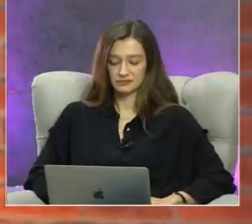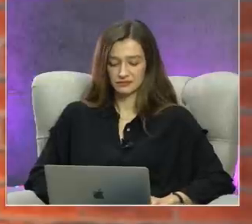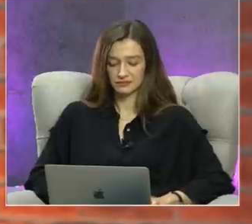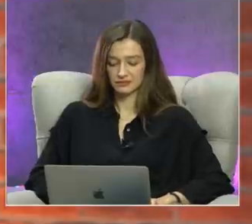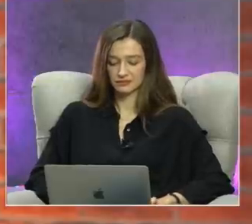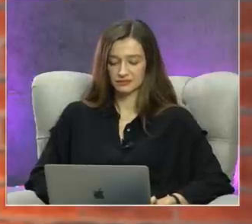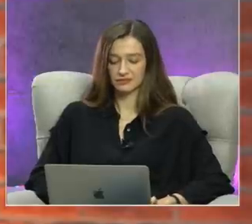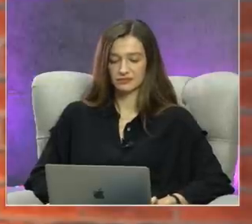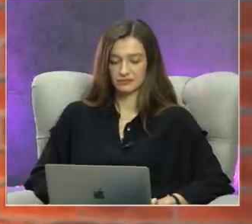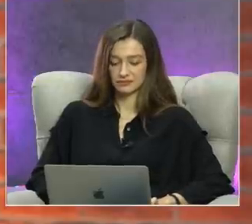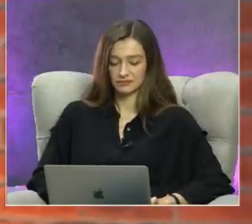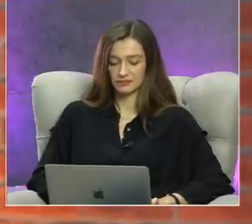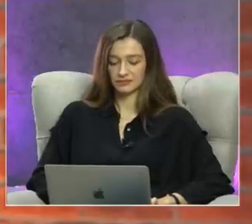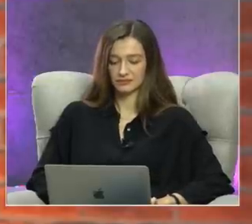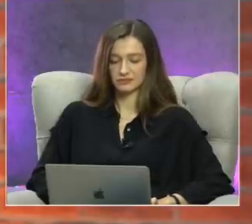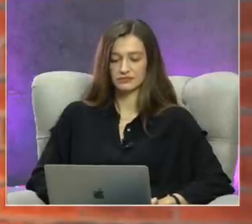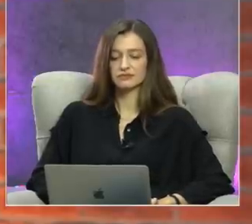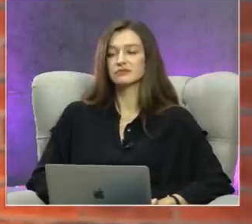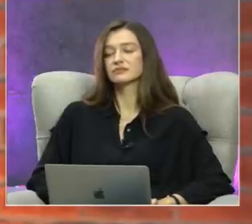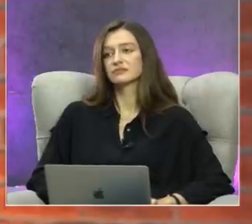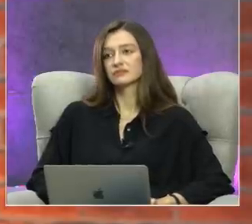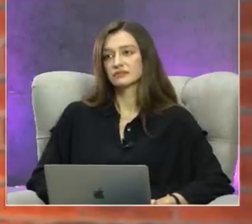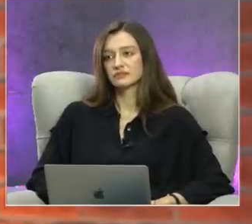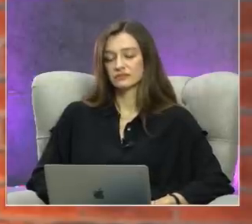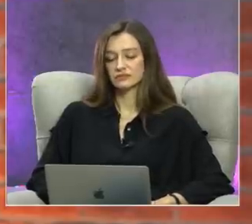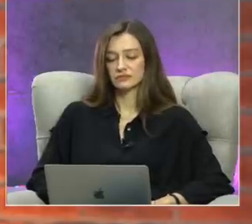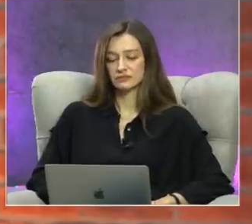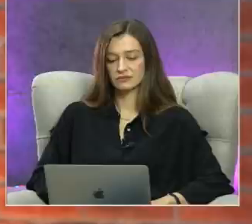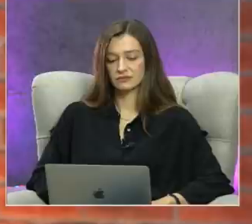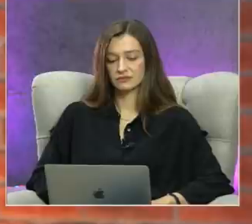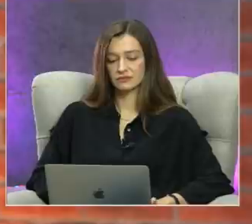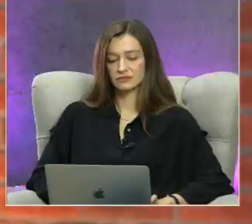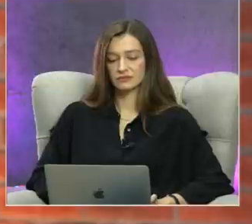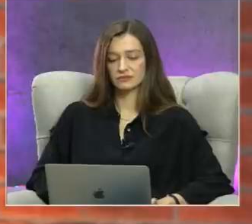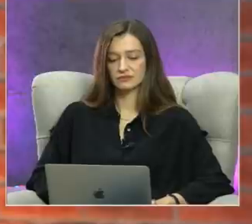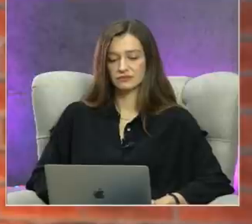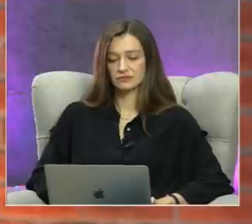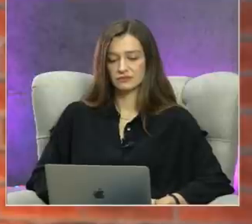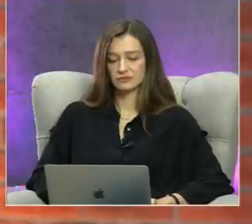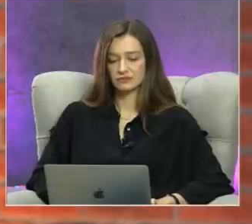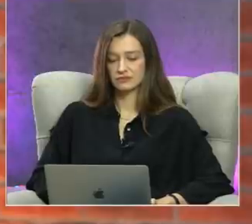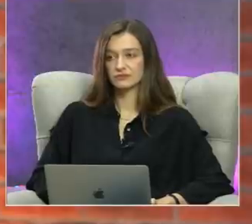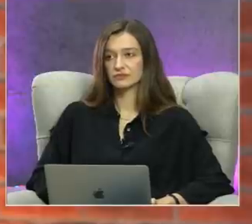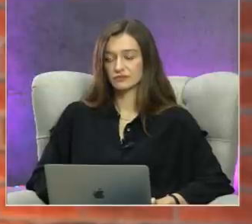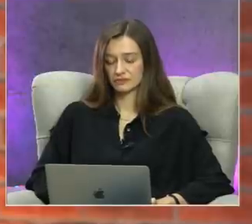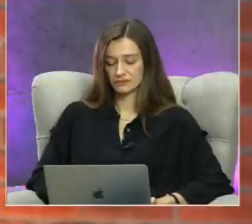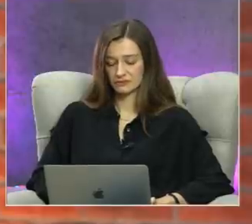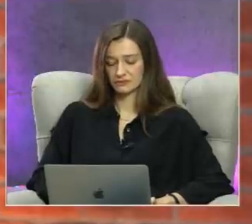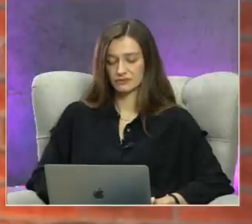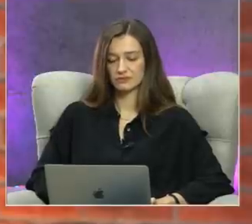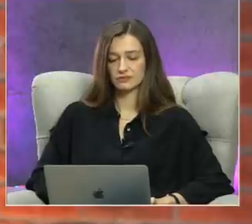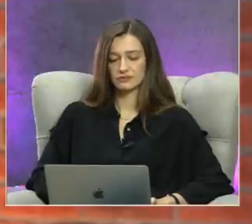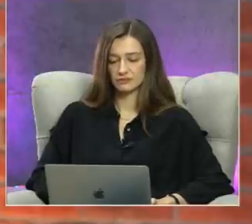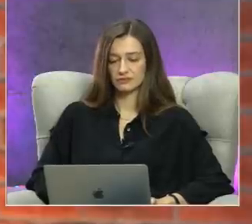sormak ahmaklık değildir ama benim hayatımın amacı ne sorusunu bir başkasına sormak hakikaten hamakattır. İyi bir şey değildir. Akıl